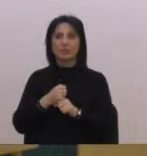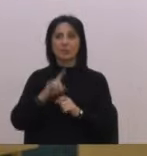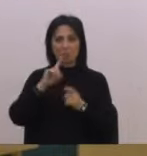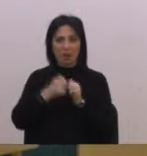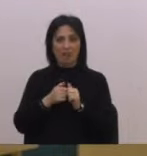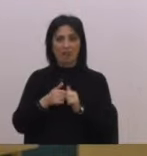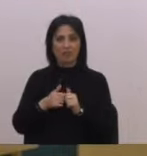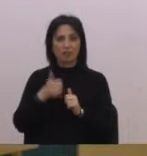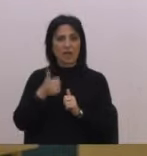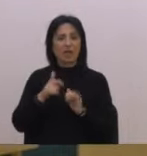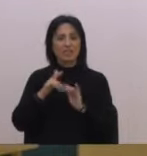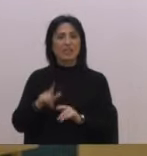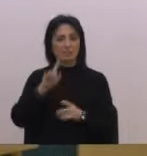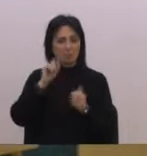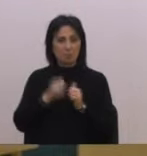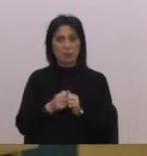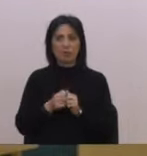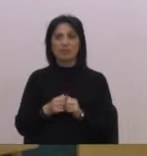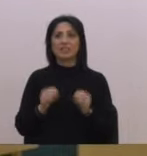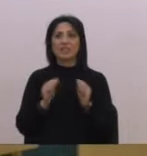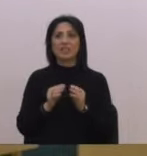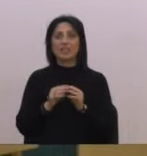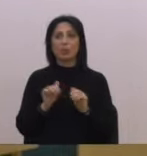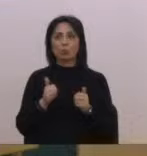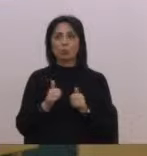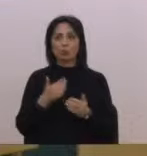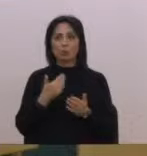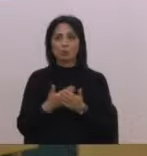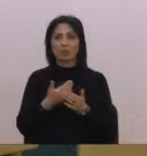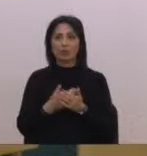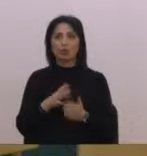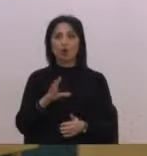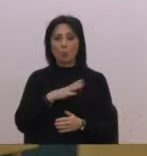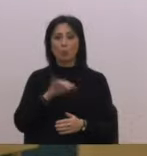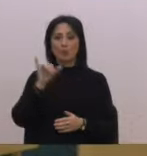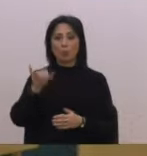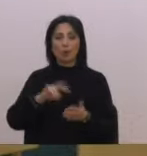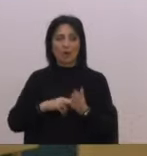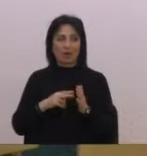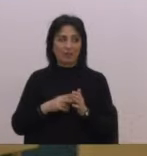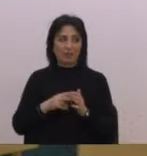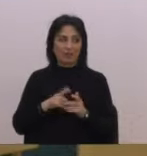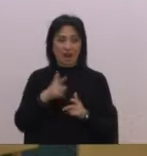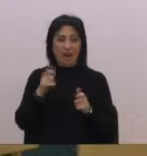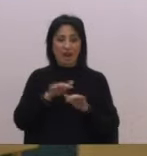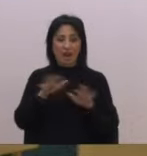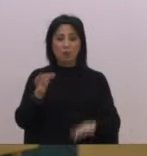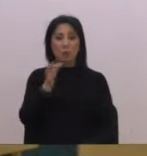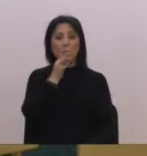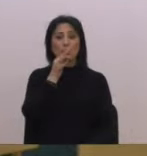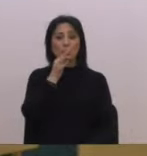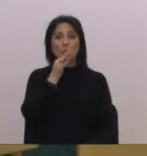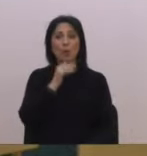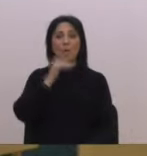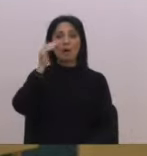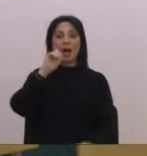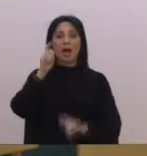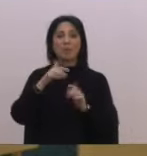Მახსოვს, ყველაფერი ძალიან კარგად მახსოვს. Ისევე როგორც მაგალითად ქონდა გეგმა რომ სანამ გაზიფიცირება განხორციელდებოდა